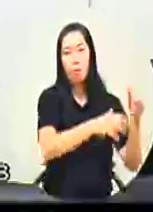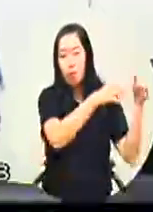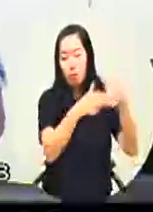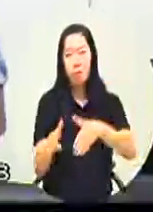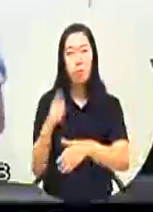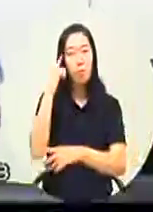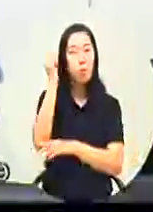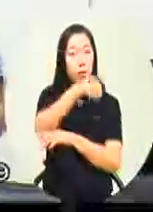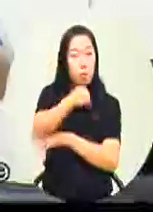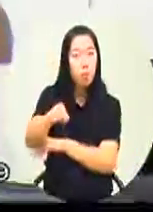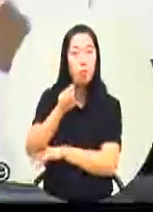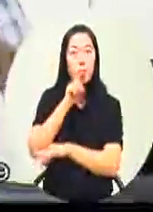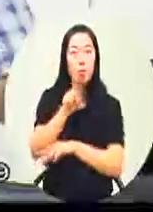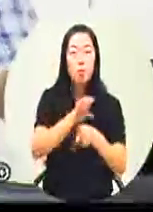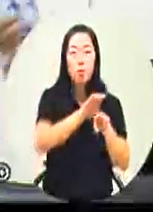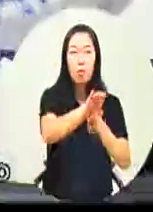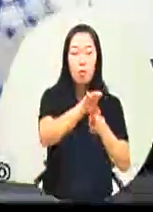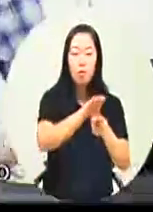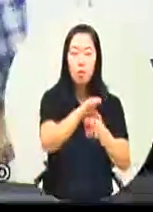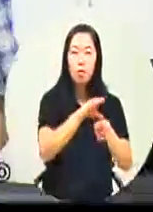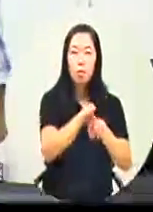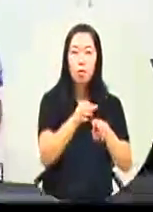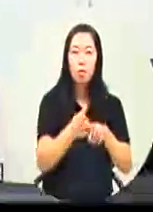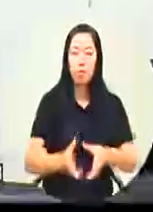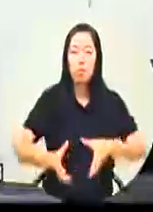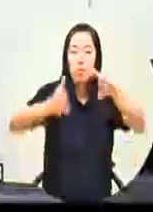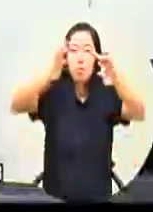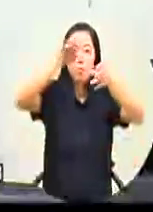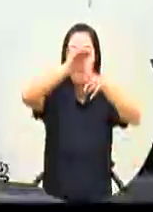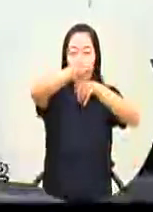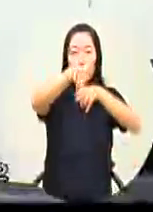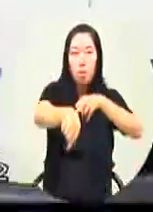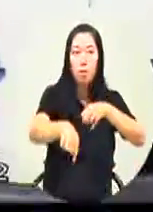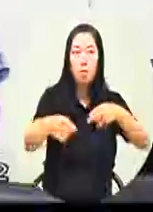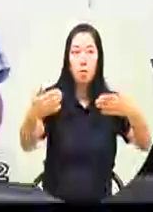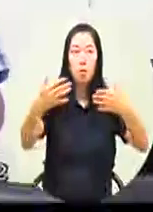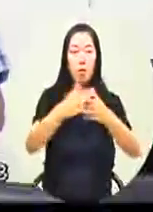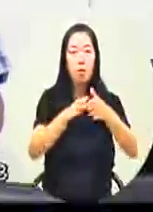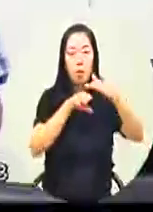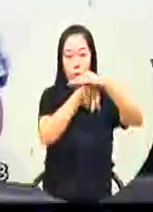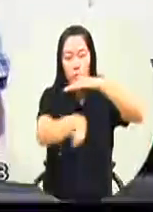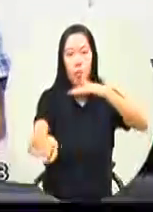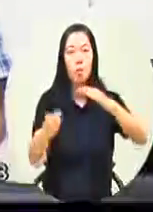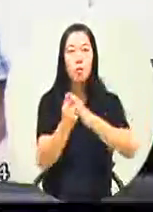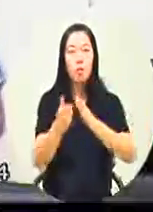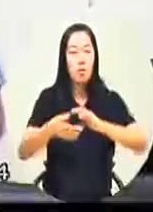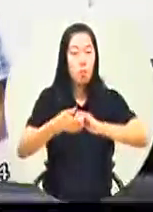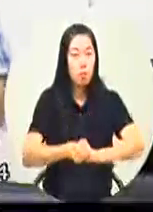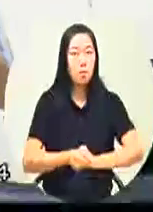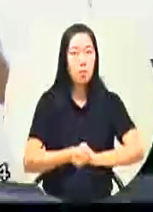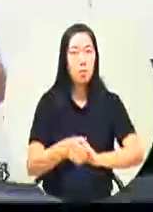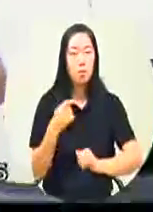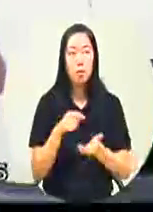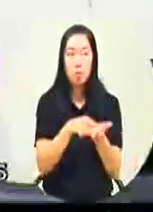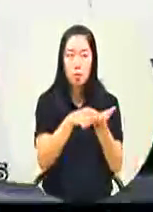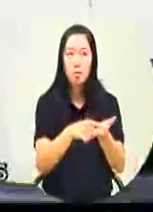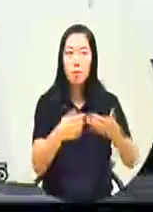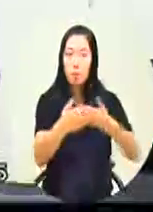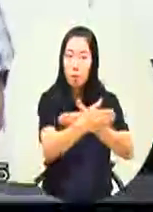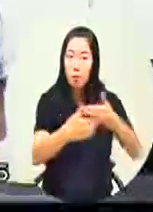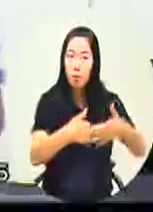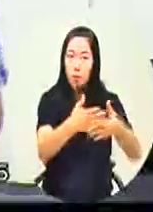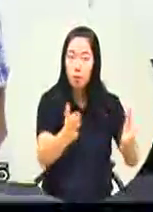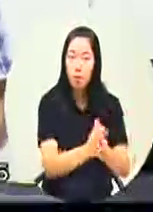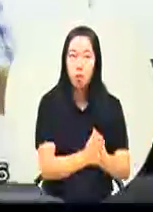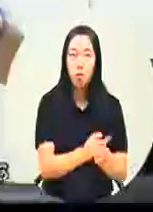高铁路用高架的方式就过去，不管用什么方式。这个交流道的应该早日定案，争取交通部、运研所等